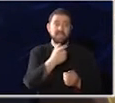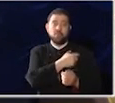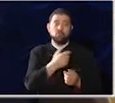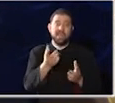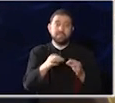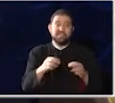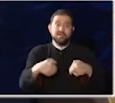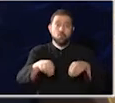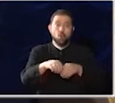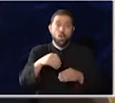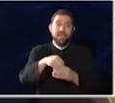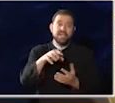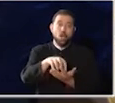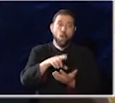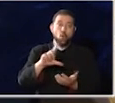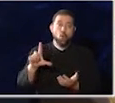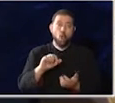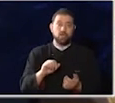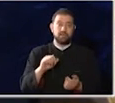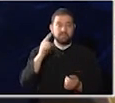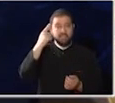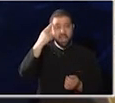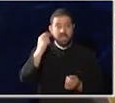lor. Ne putem gândi